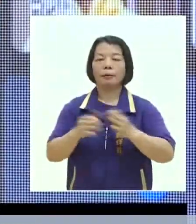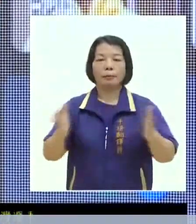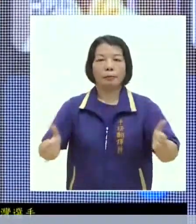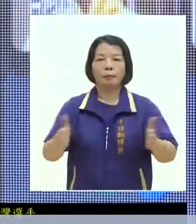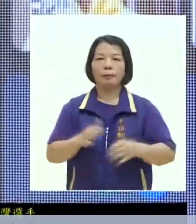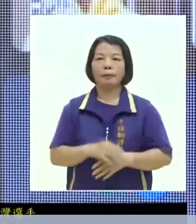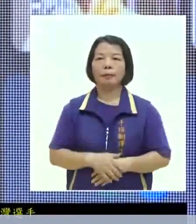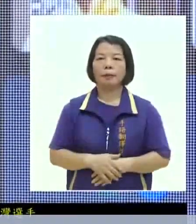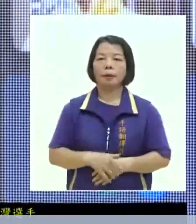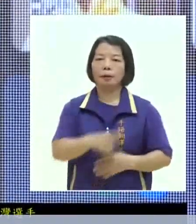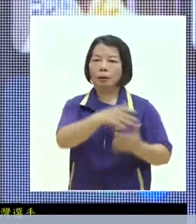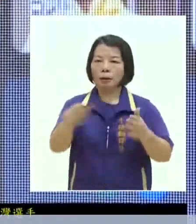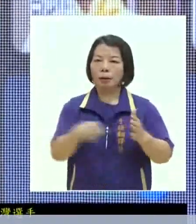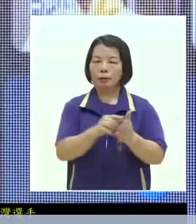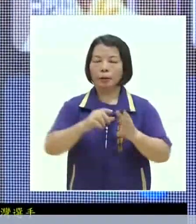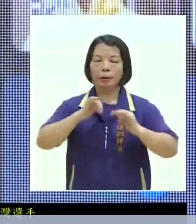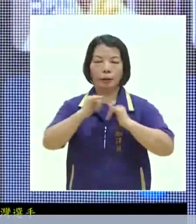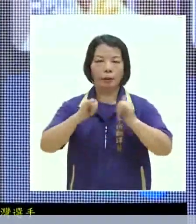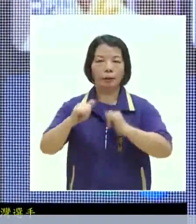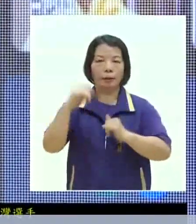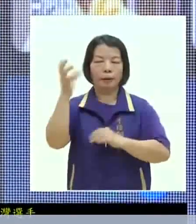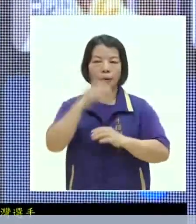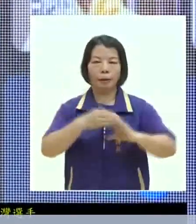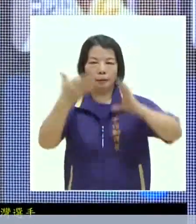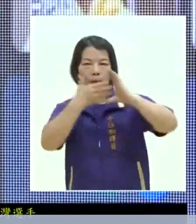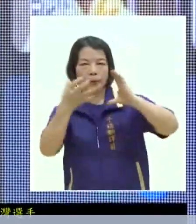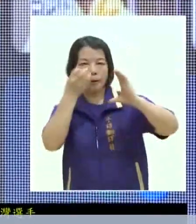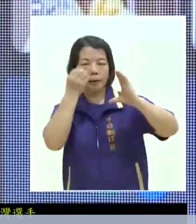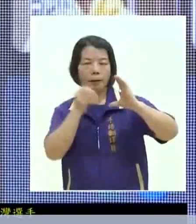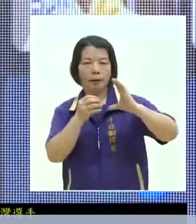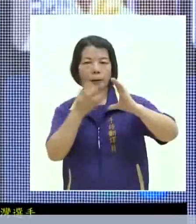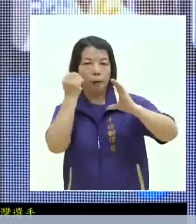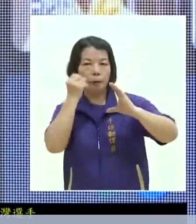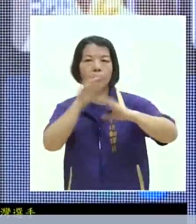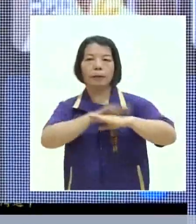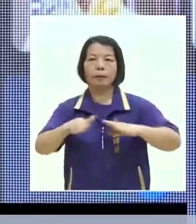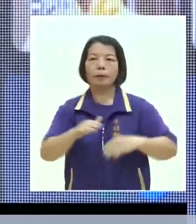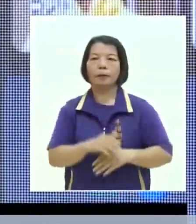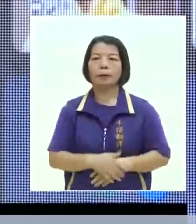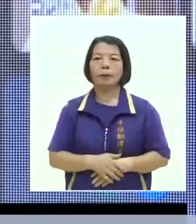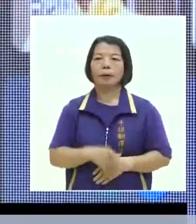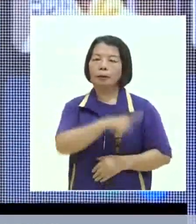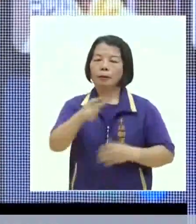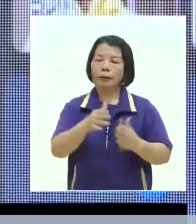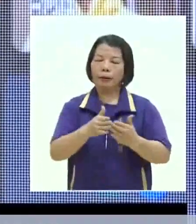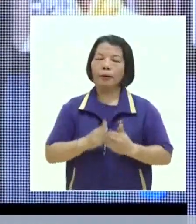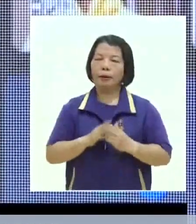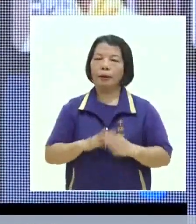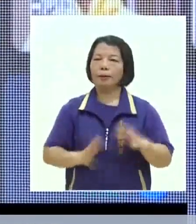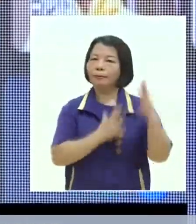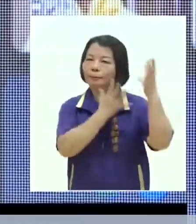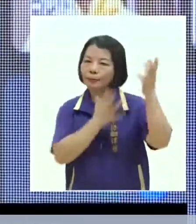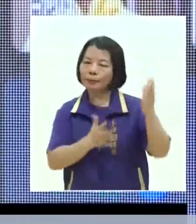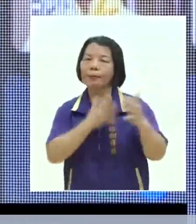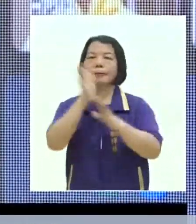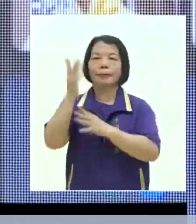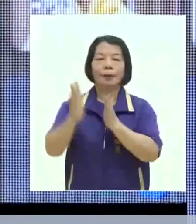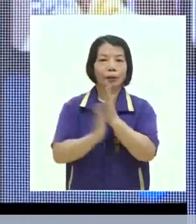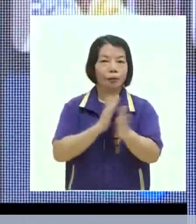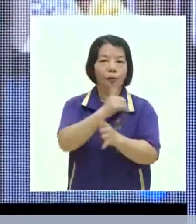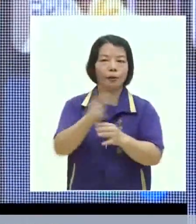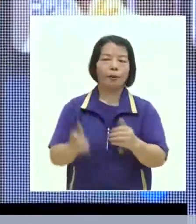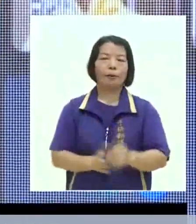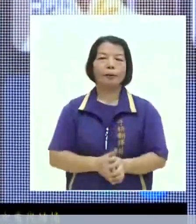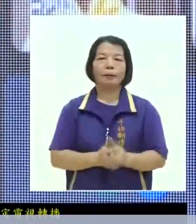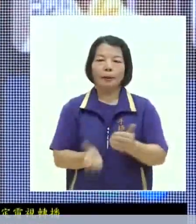会锁定电视跟网络的转播，我们也会当你们的啦啦队，随时准备为你